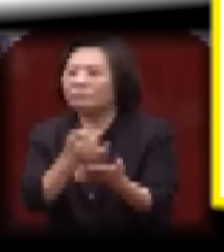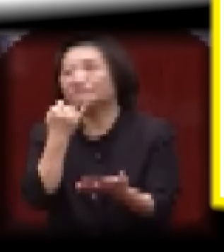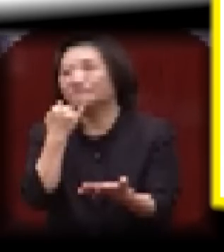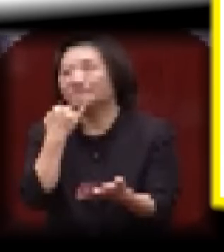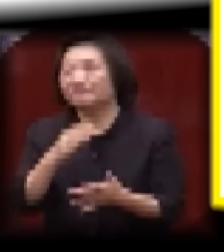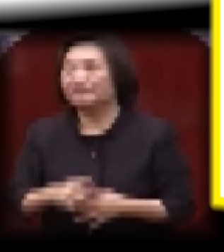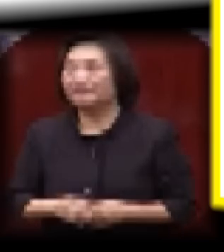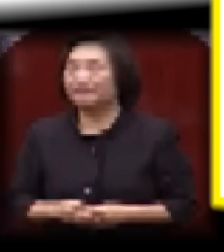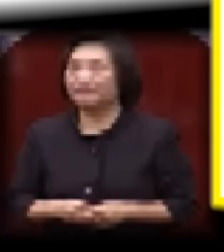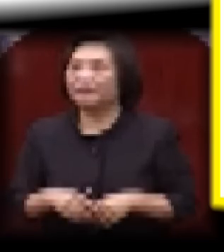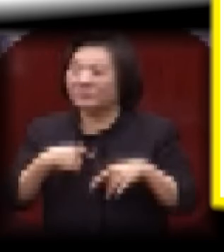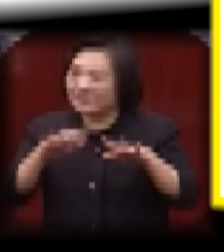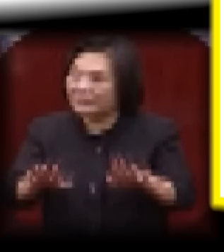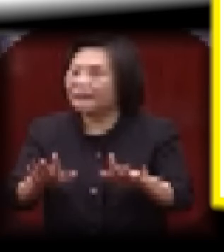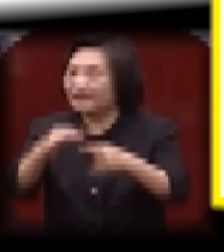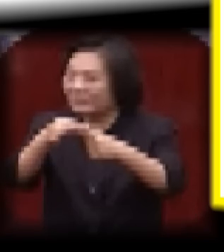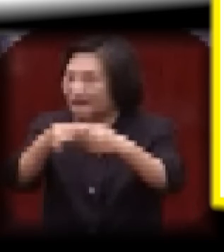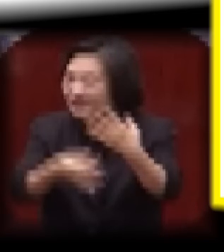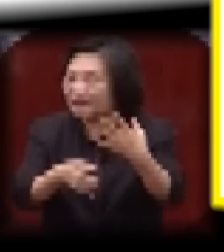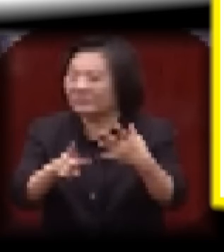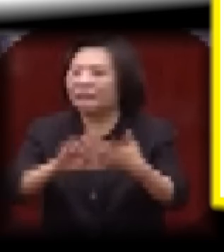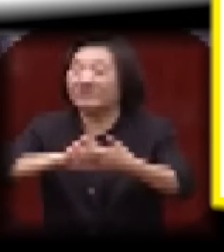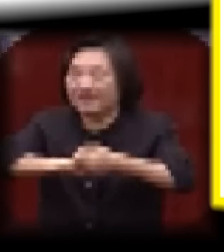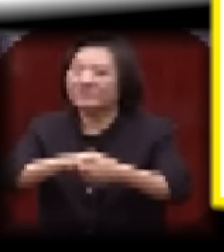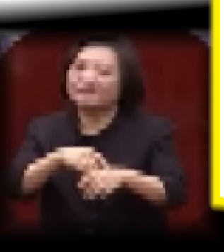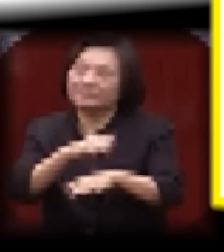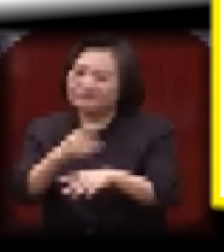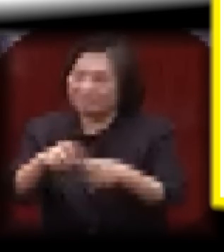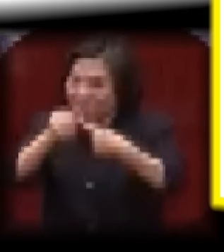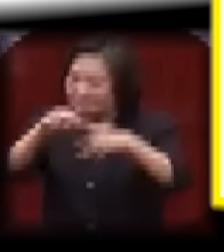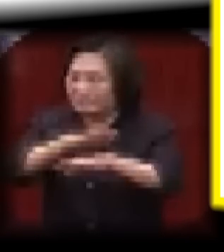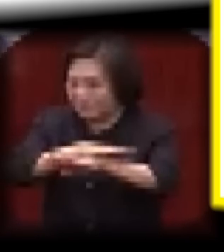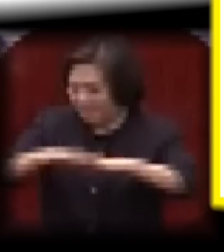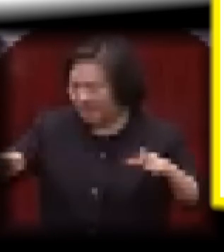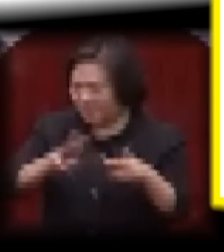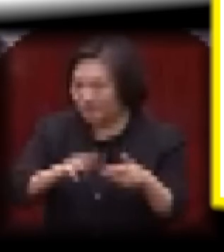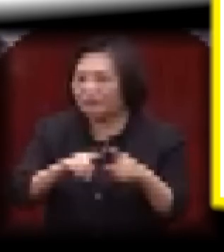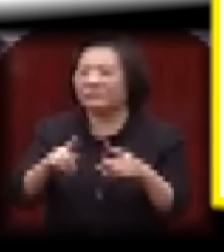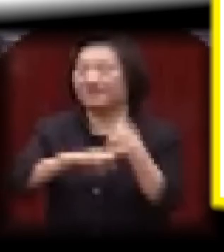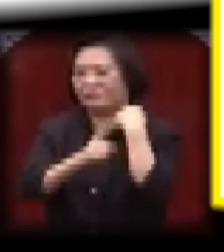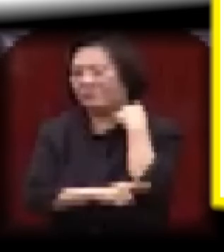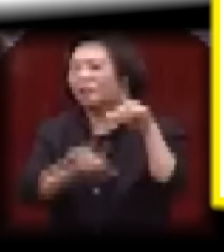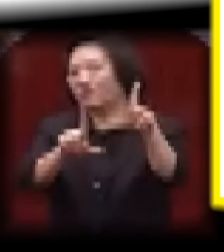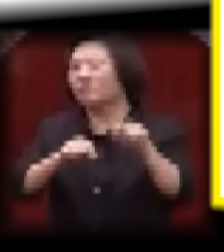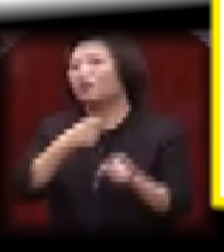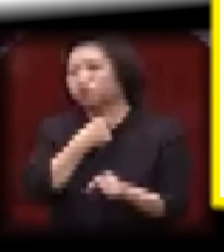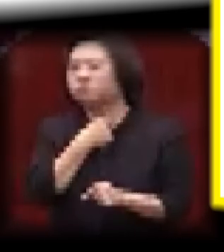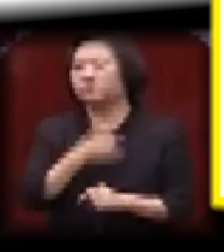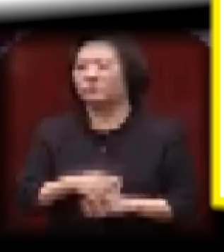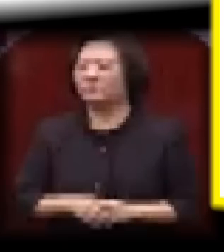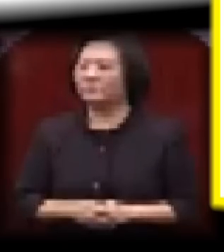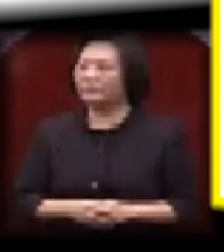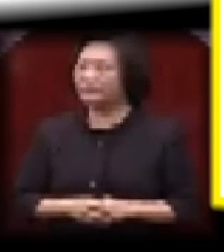在既有的基础之上，你看，力求它是一个安全合法的大巨蛋，大概就是这样。